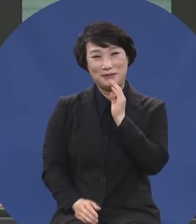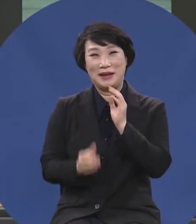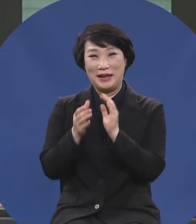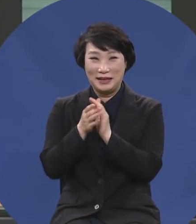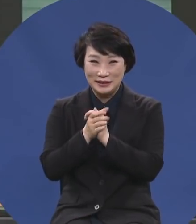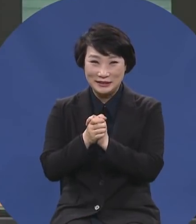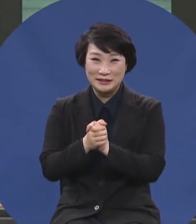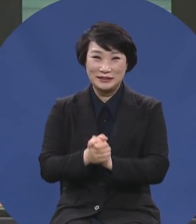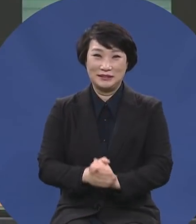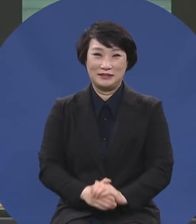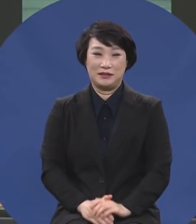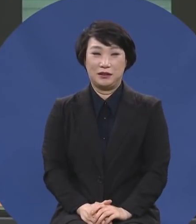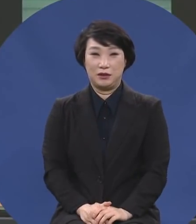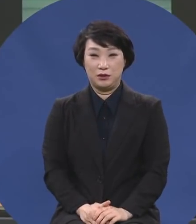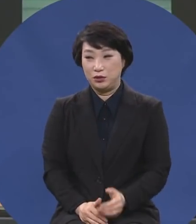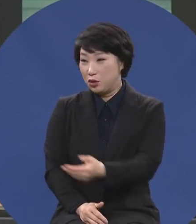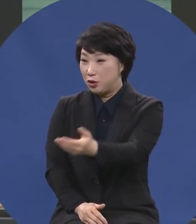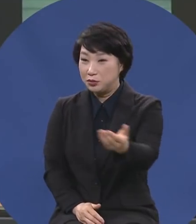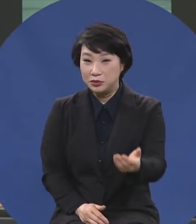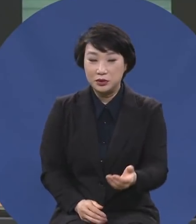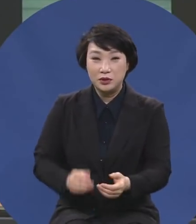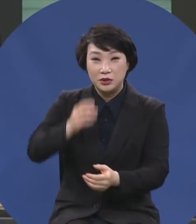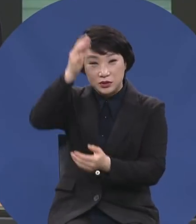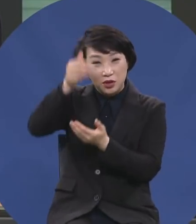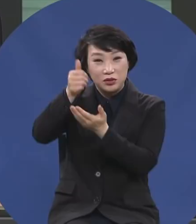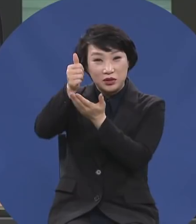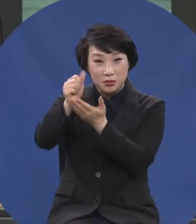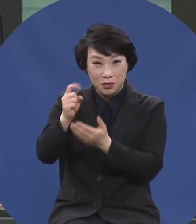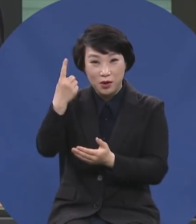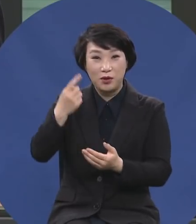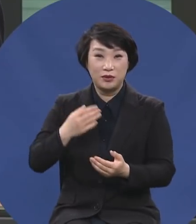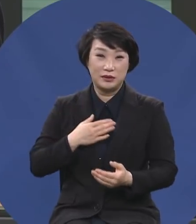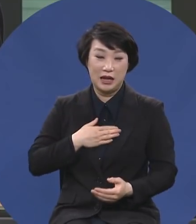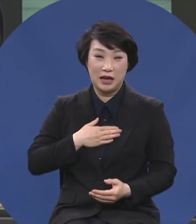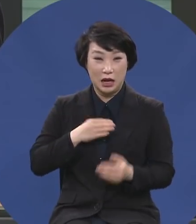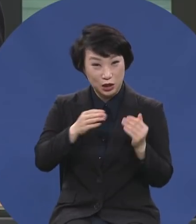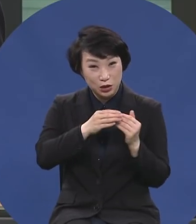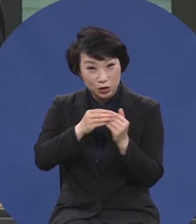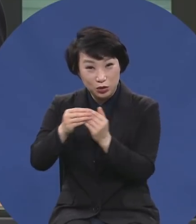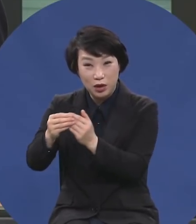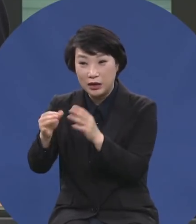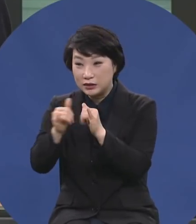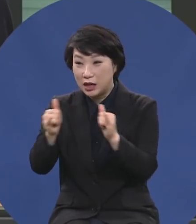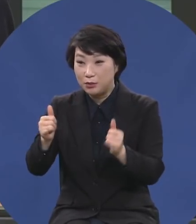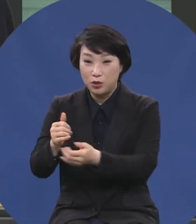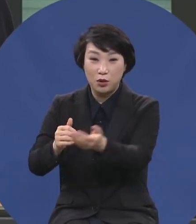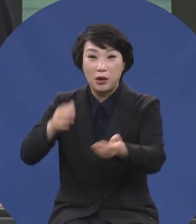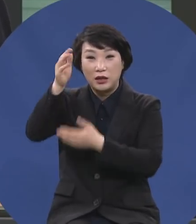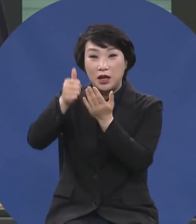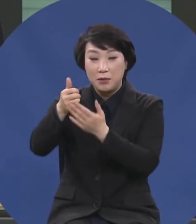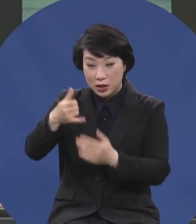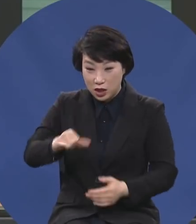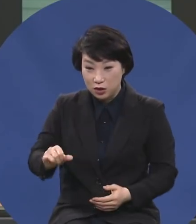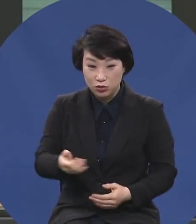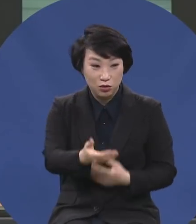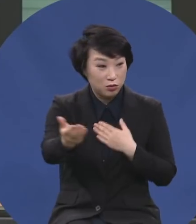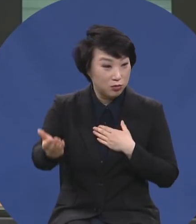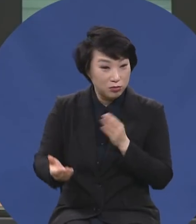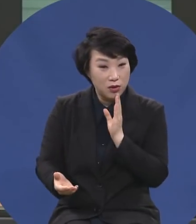아들이니라. 근데 하나님의 성령으로 인도함을 받는 자가 하나님의